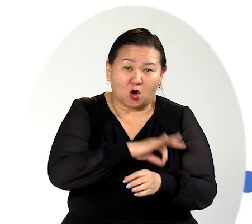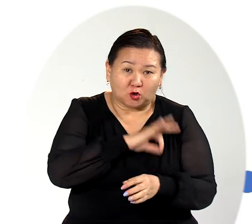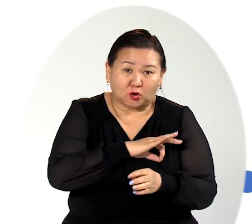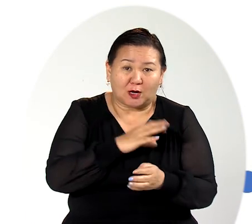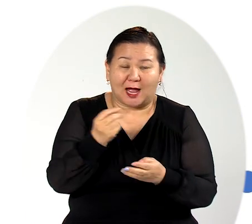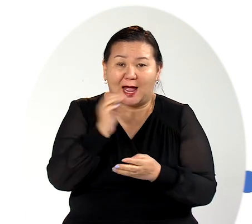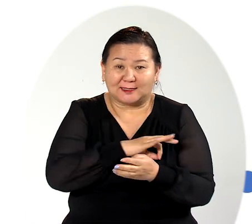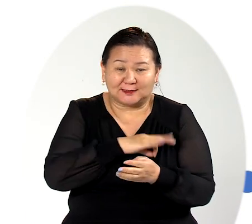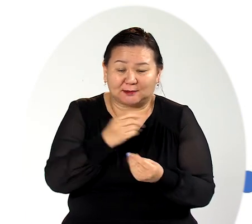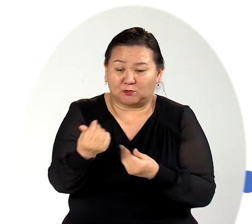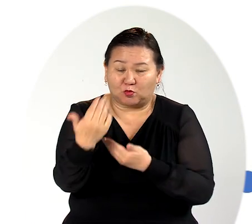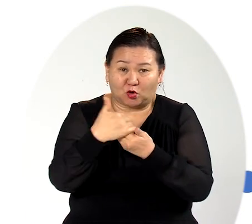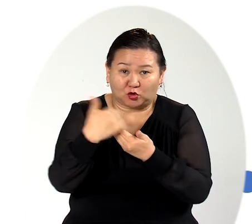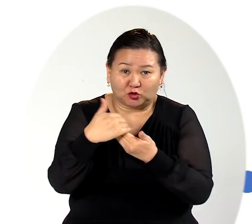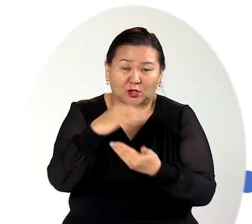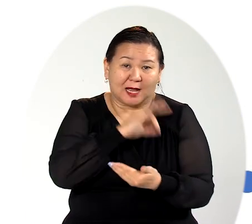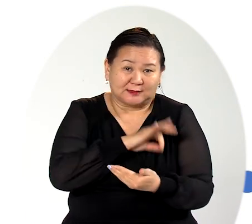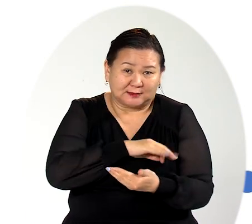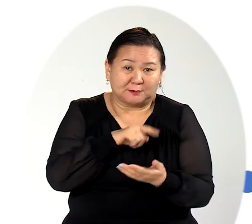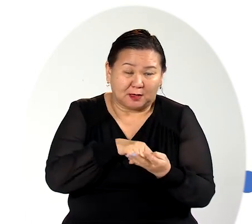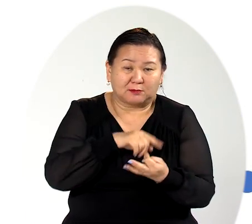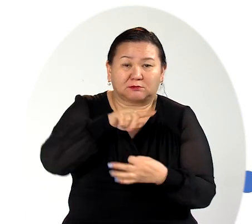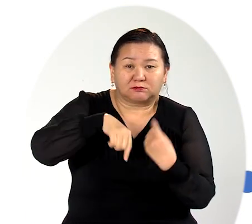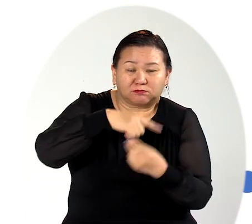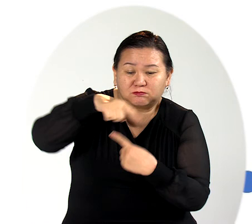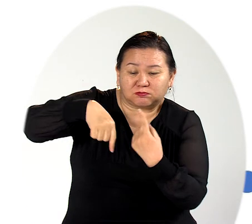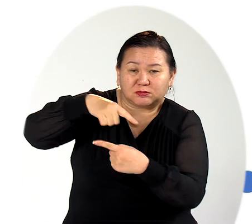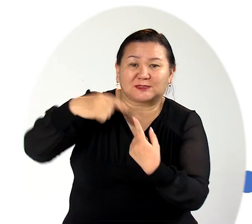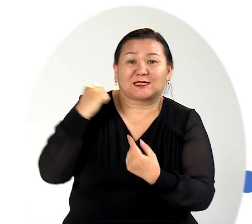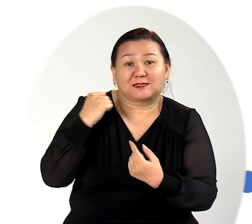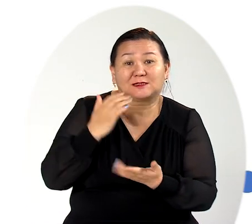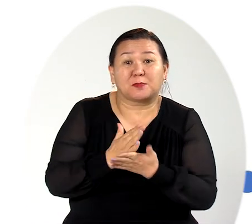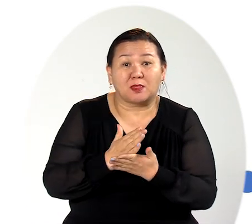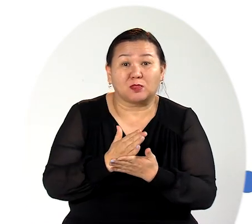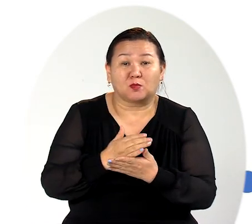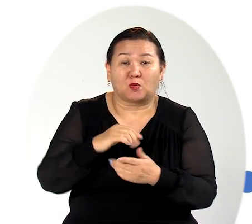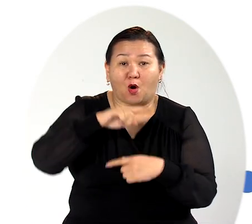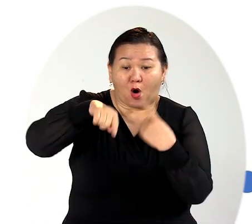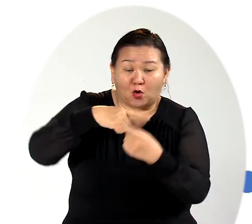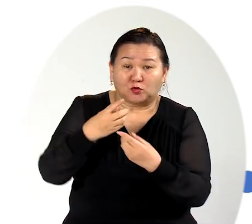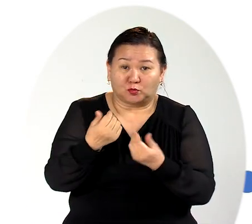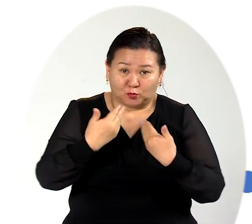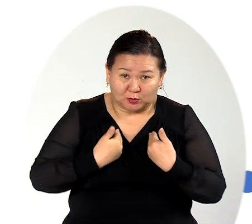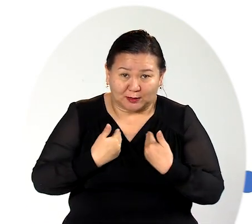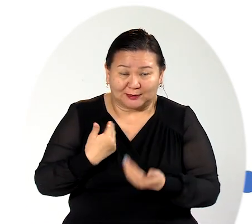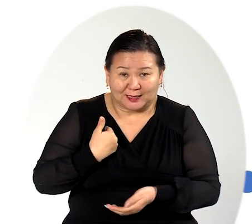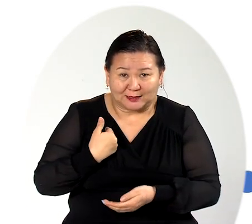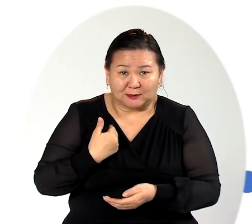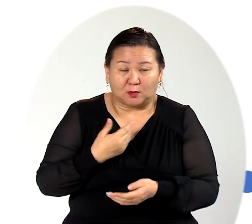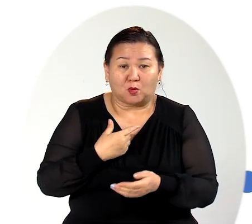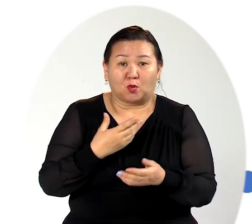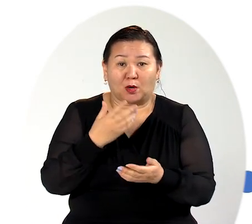ашиг байгаа тодорхой хэмжээний ашиг гараад ажиллаж чадчихсан бол миний мөнгө эрүүл эргэлдэж чадчих юм уу? Буцаад энэ оруулсан мөнгө маань надад ямар